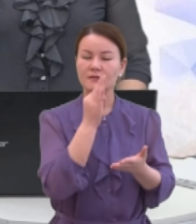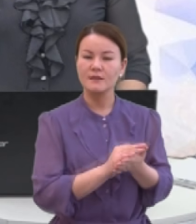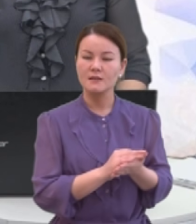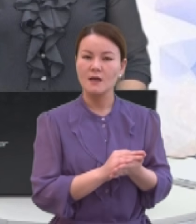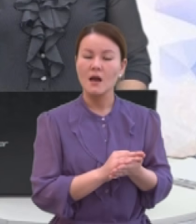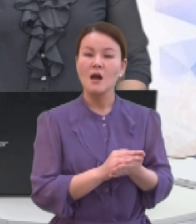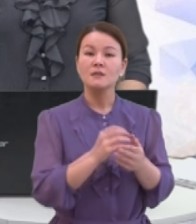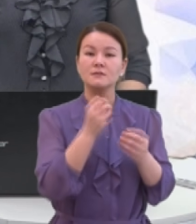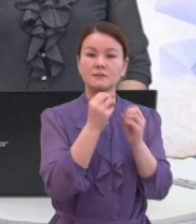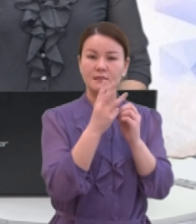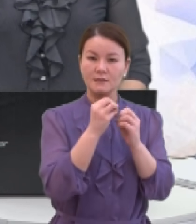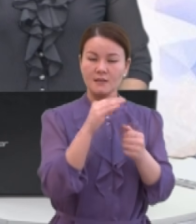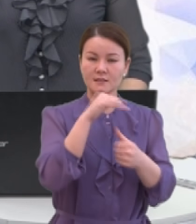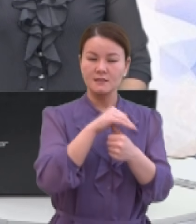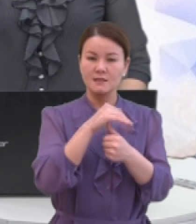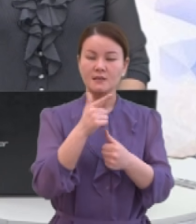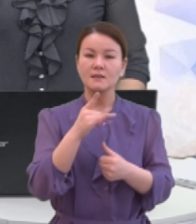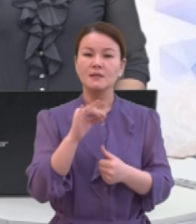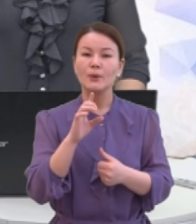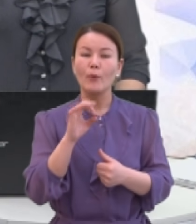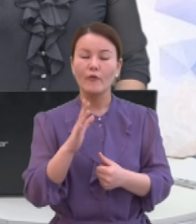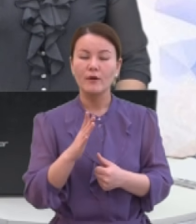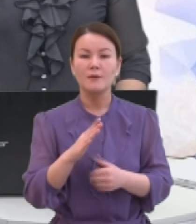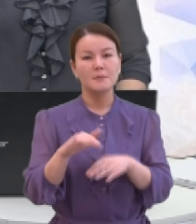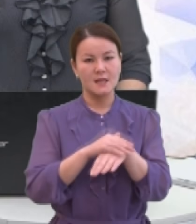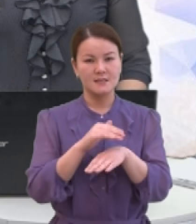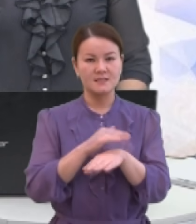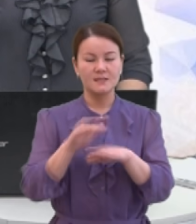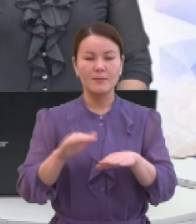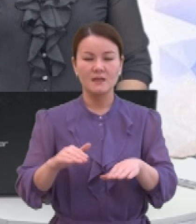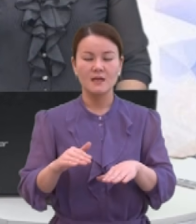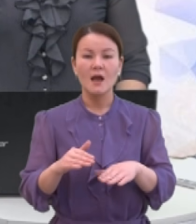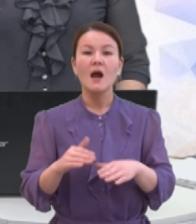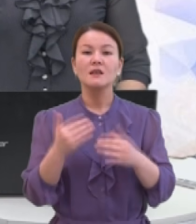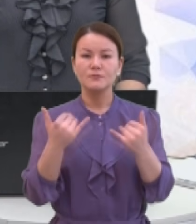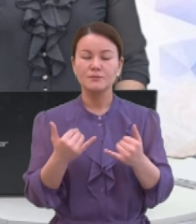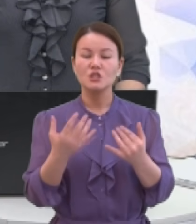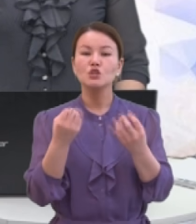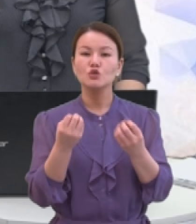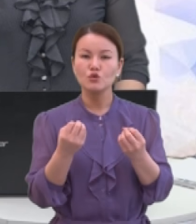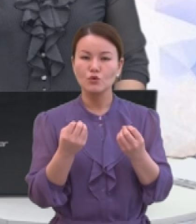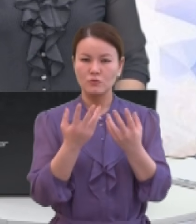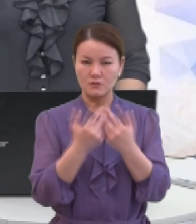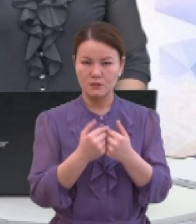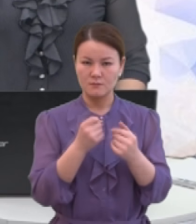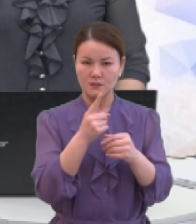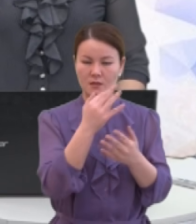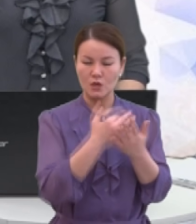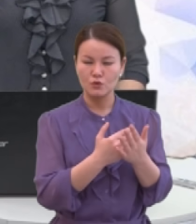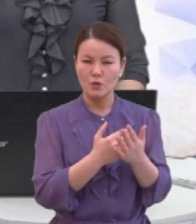13 грибов молодцы ребята а теперь решим ещё одну задачу на